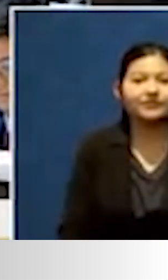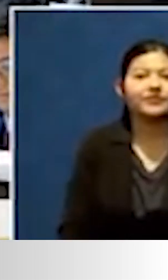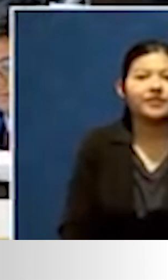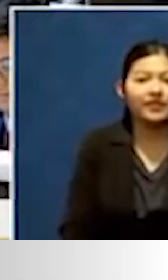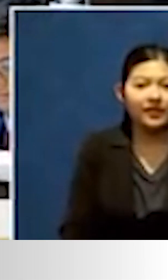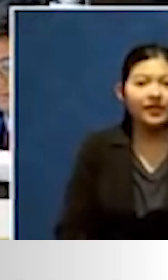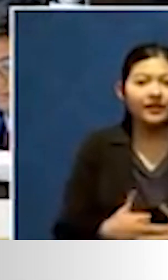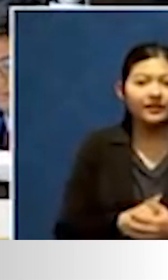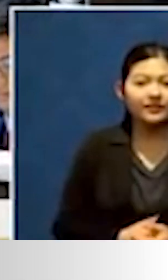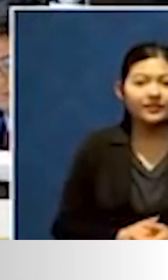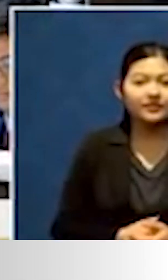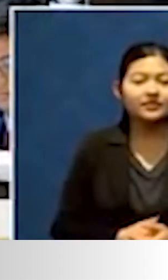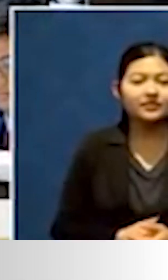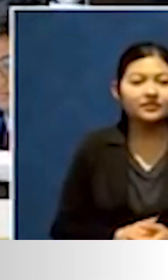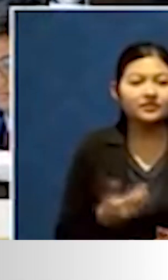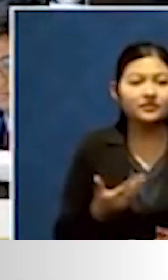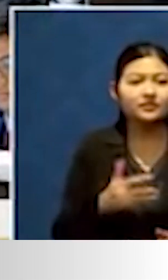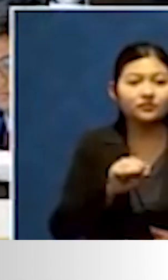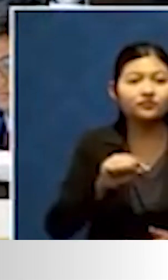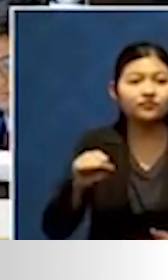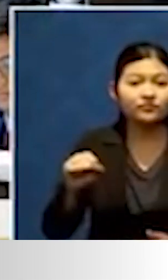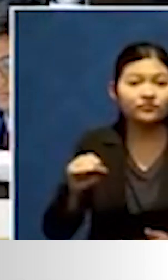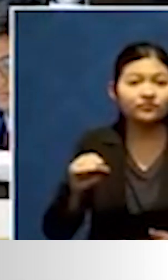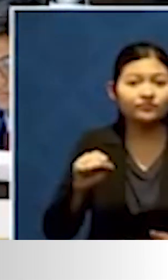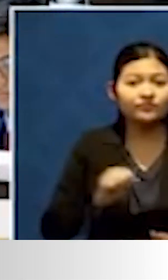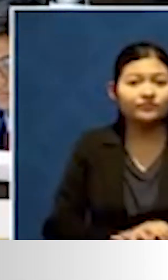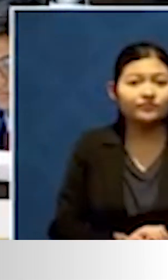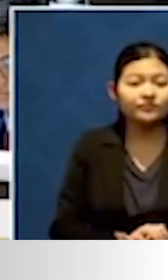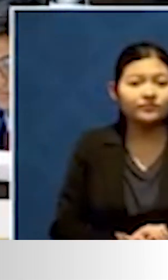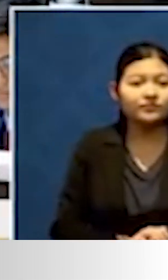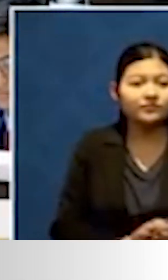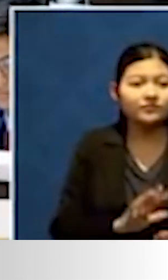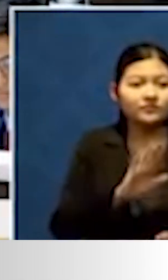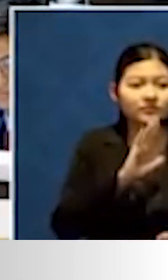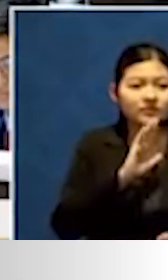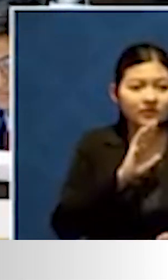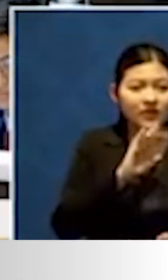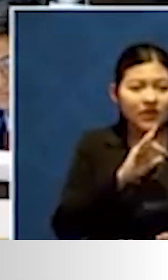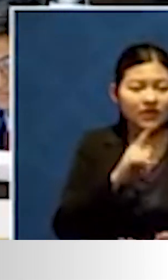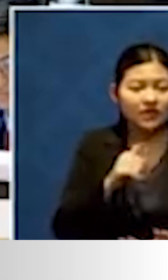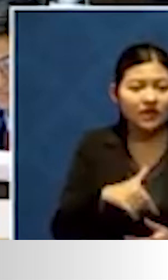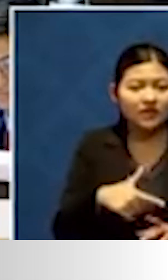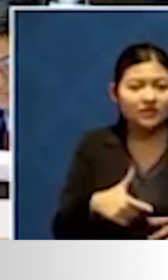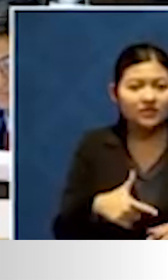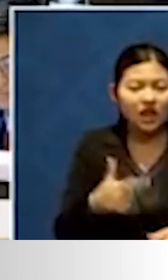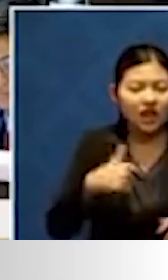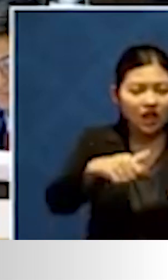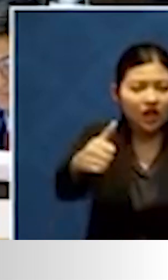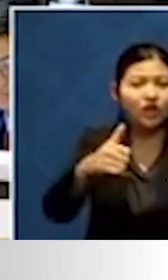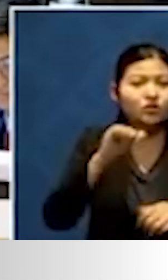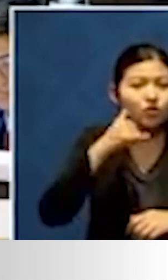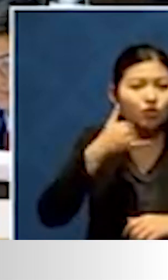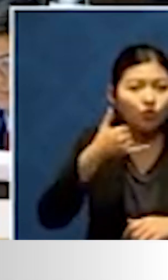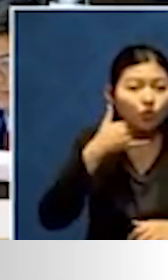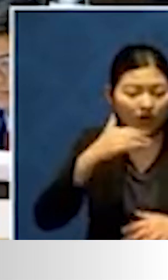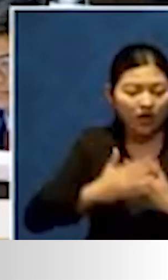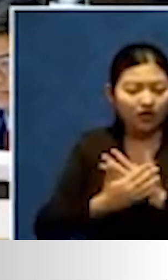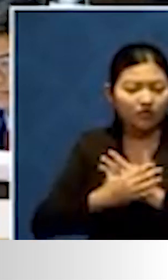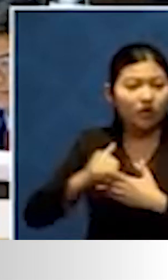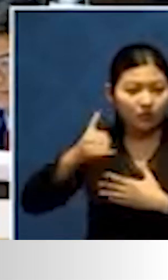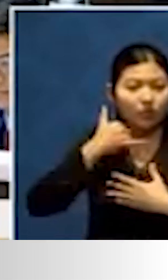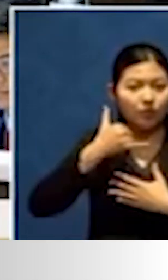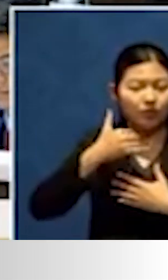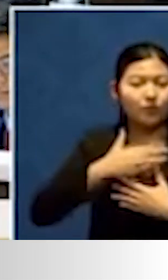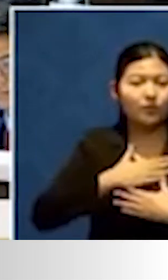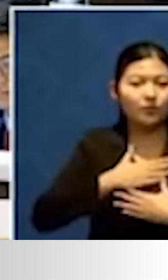เมืองและสำนักงานกกต.จะติดต่อกับพรรคไม่ได้ติดต่อกับสมาชิกถ้าการดำเนินการของพรรคไม่เป็นไปตามที่กฎหมายหรือข้อบังคับพรรคกำหน